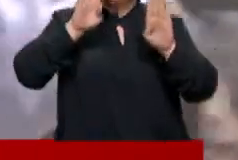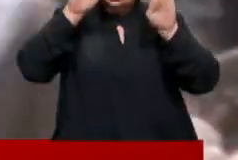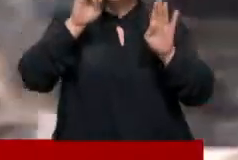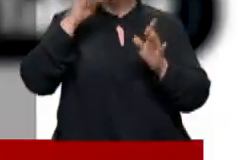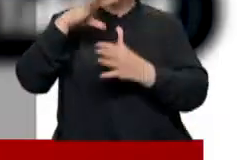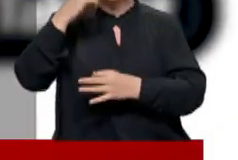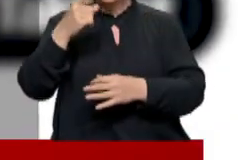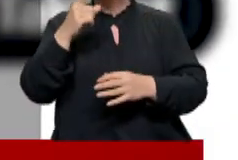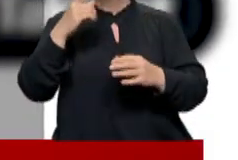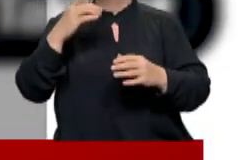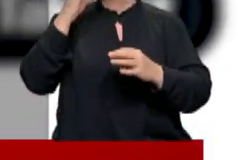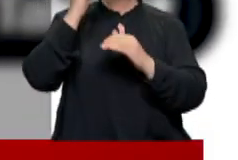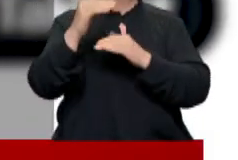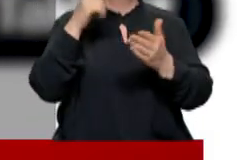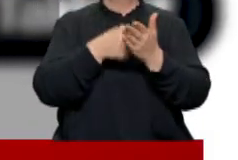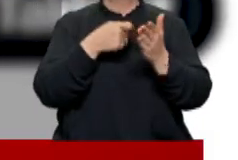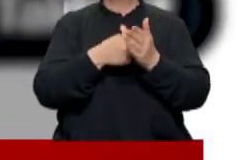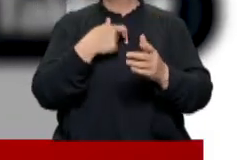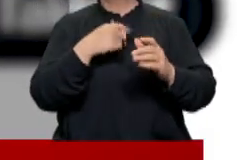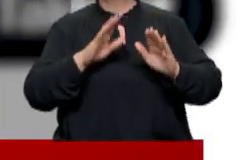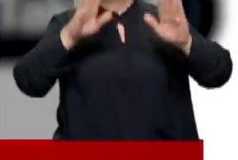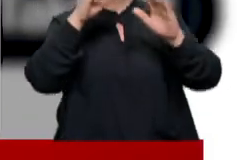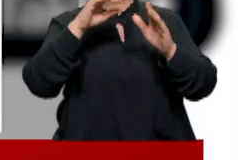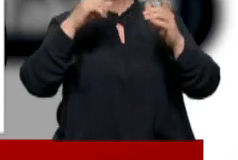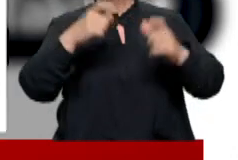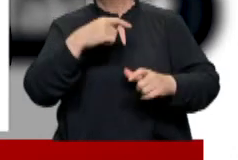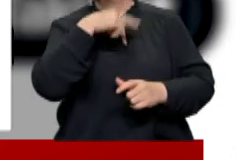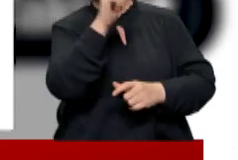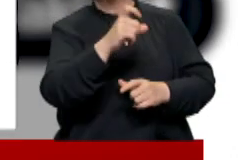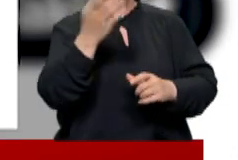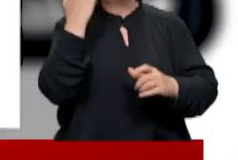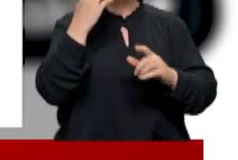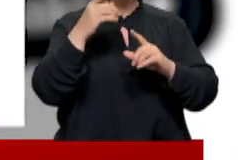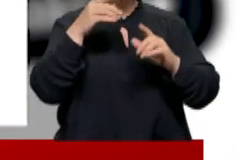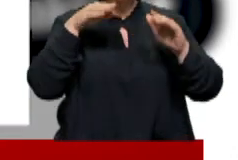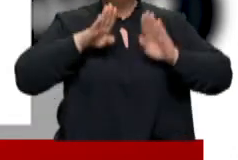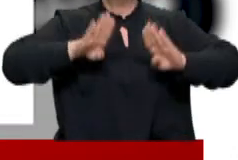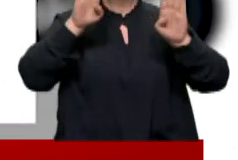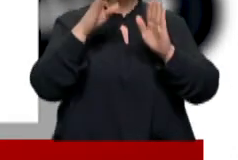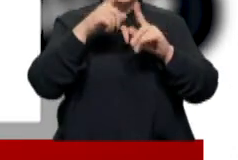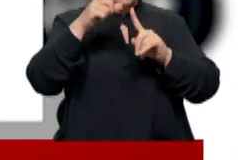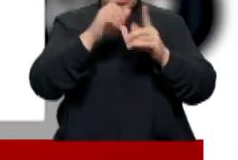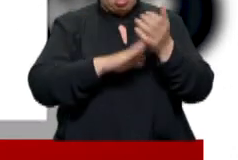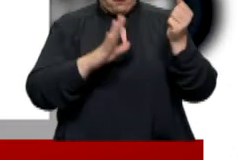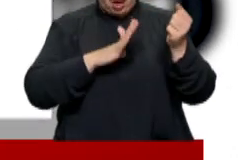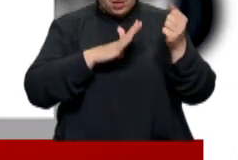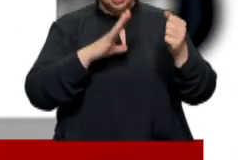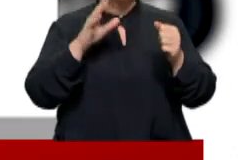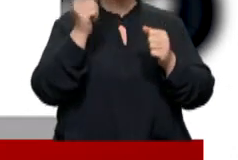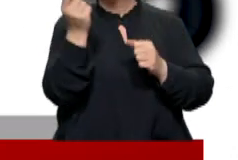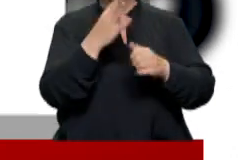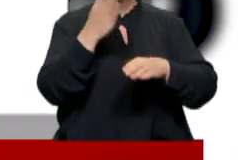liderinden tepki geldi. Milletimiz adına Göç İdaresi'ne soruyorum. 1. Sığınmacıların eski kimlik bilgileri elinizde mevcut mu? 2.